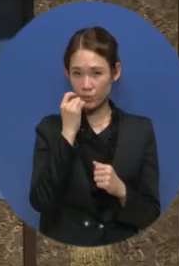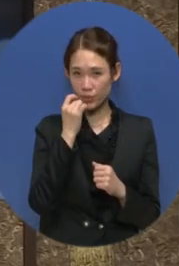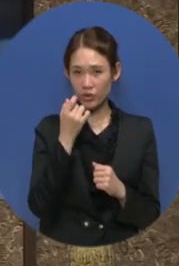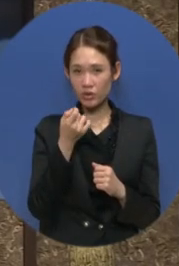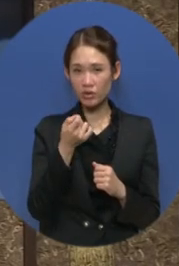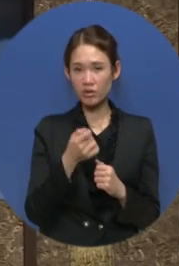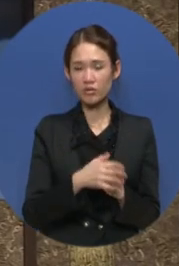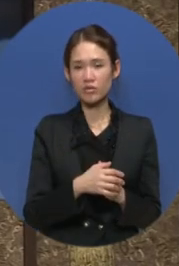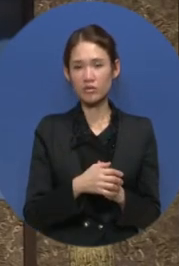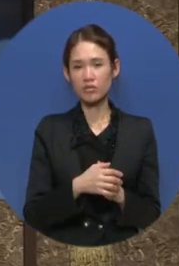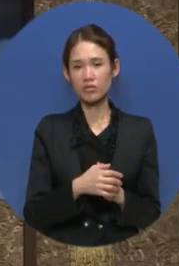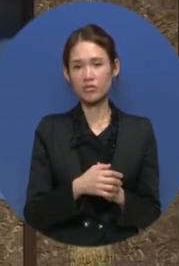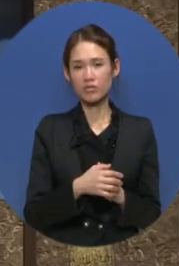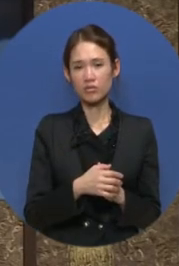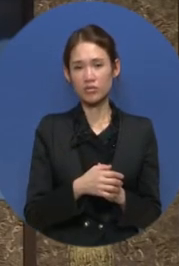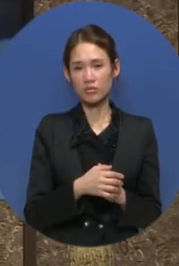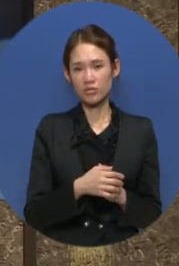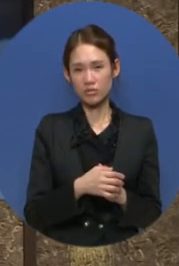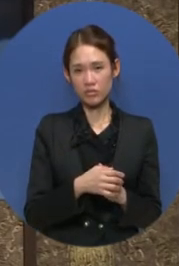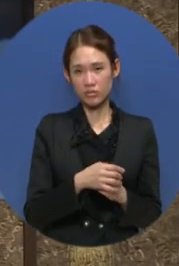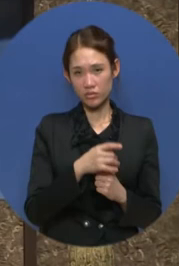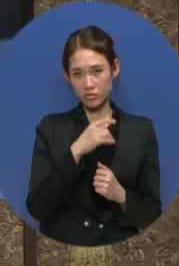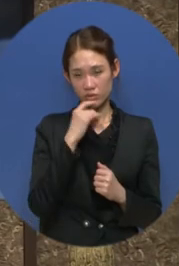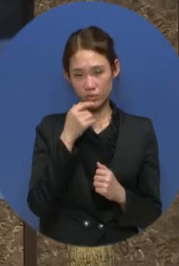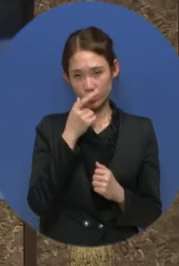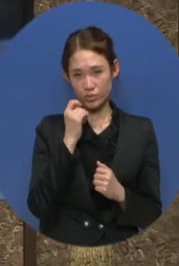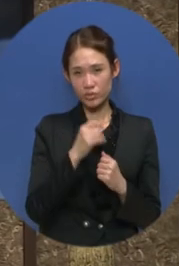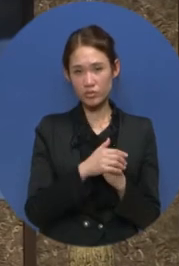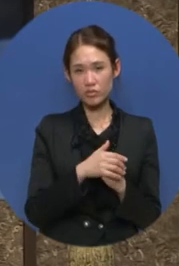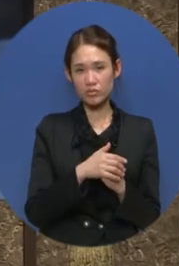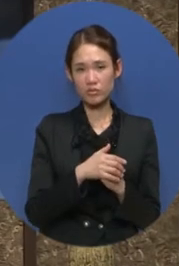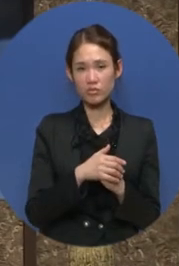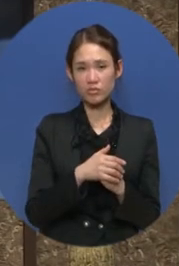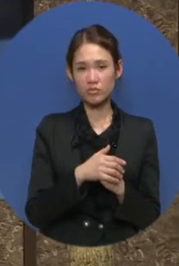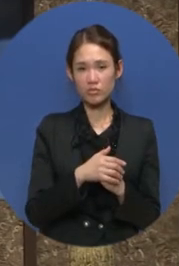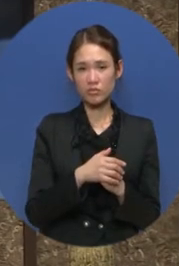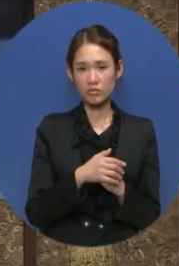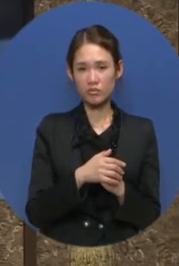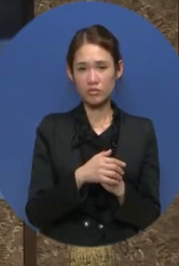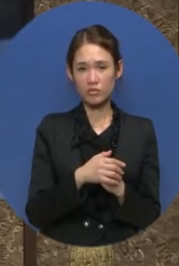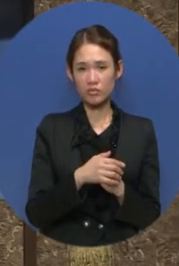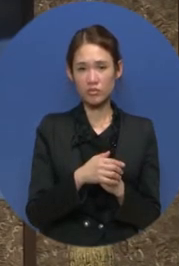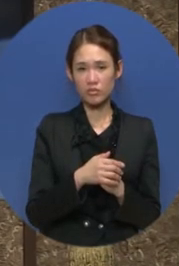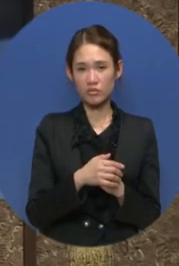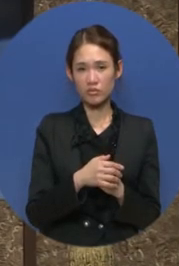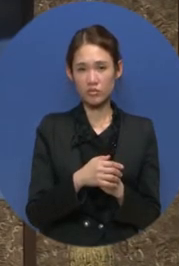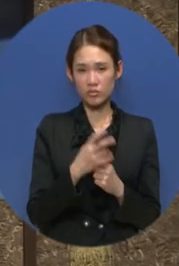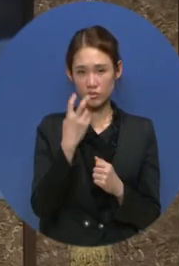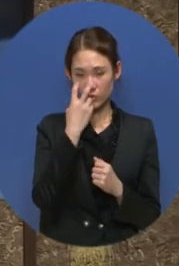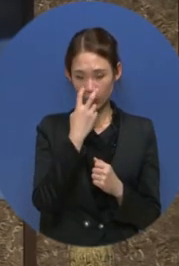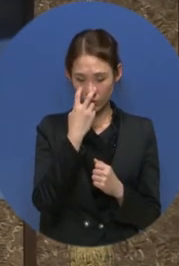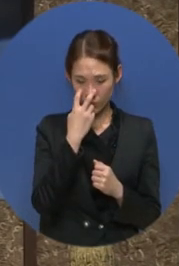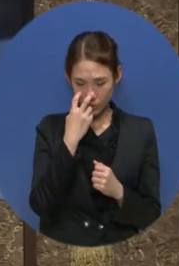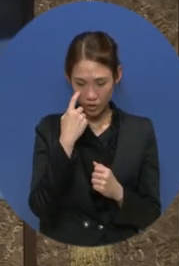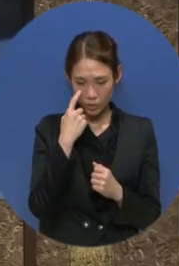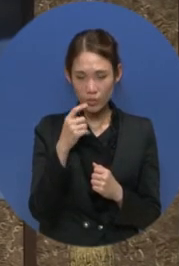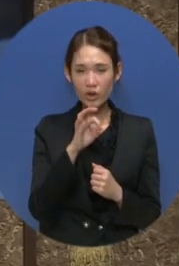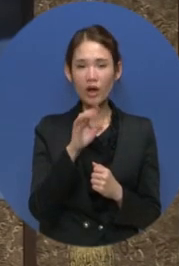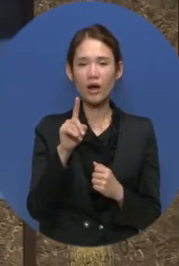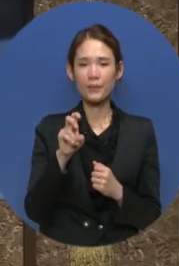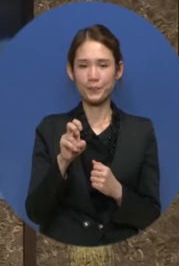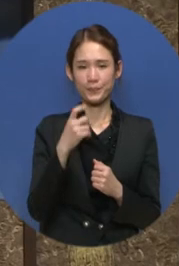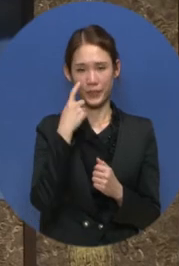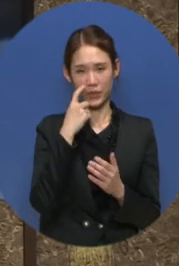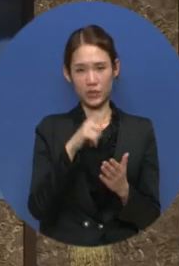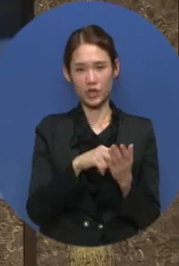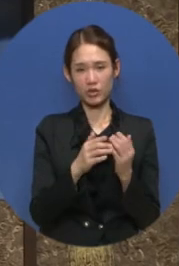같다. 빈혈입니다. 피가 모자라면 빈혈이 생긴다. 이러더니 검사해보니까 암이어서